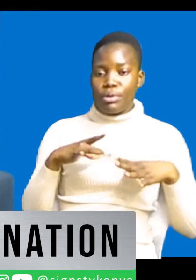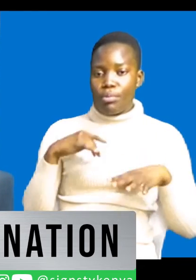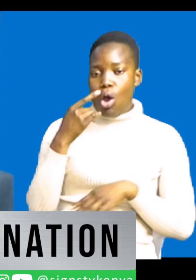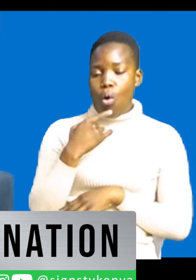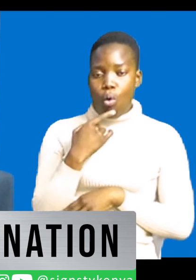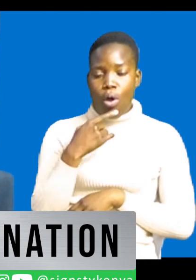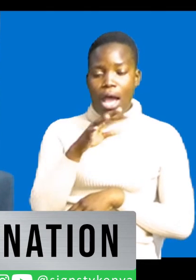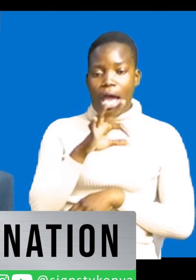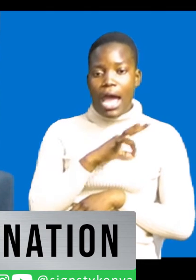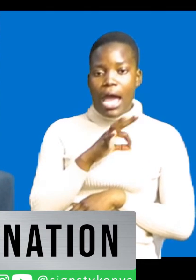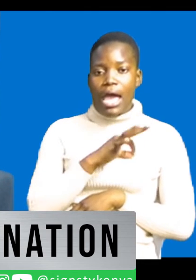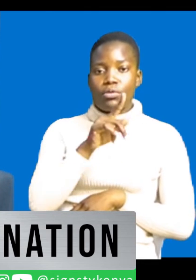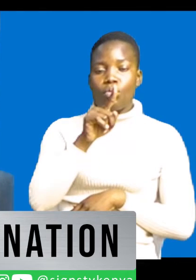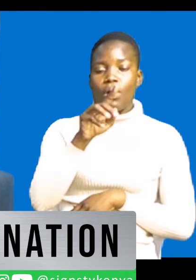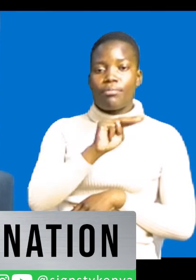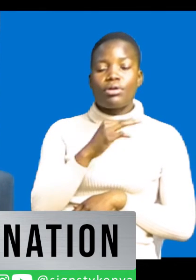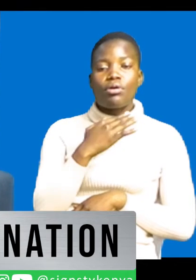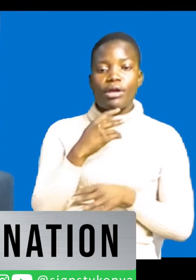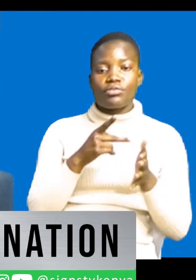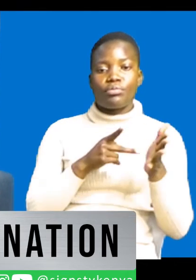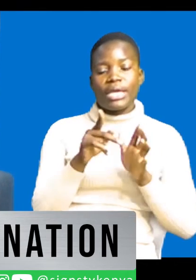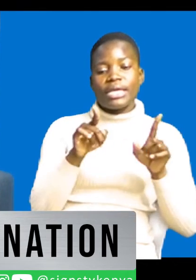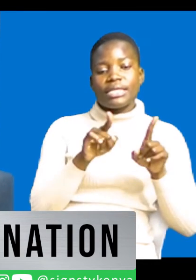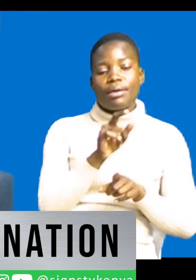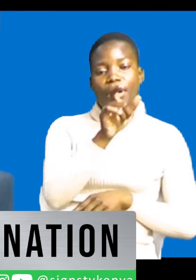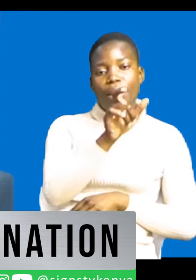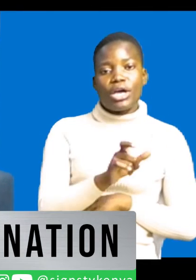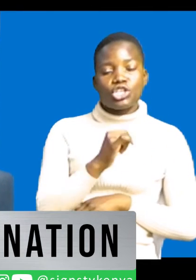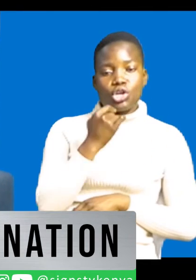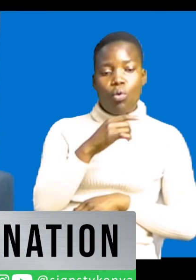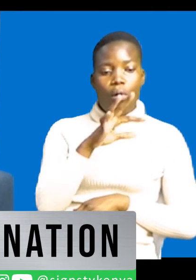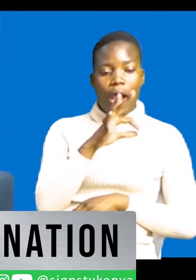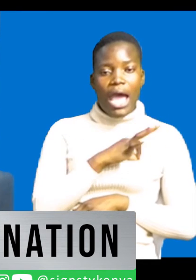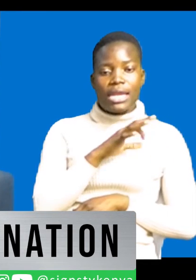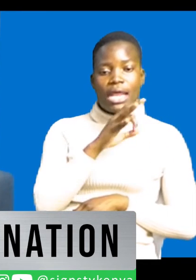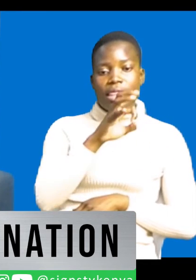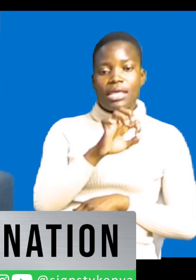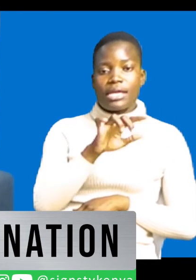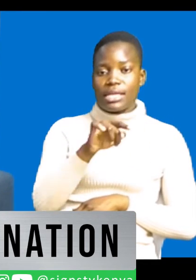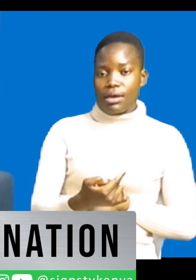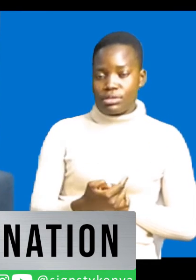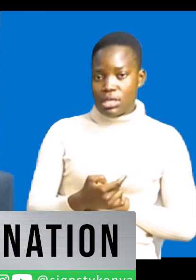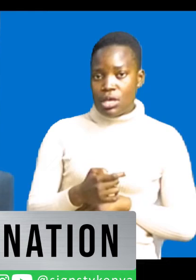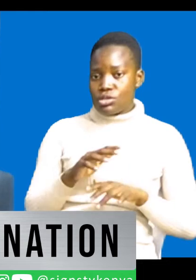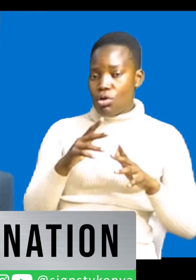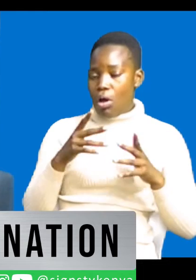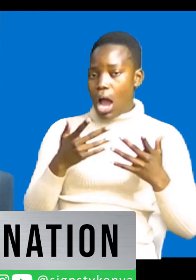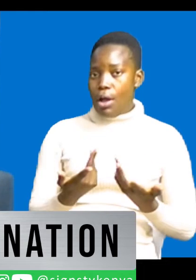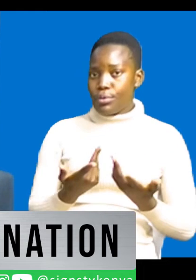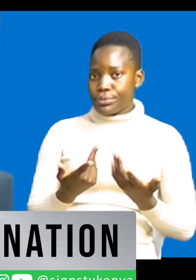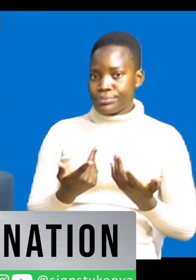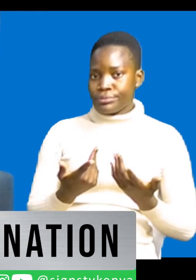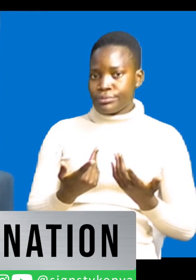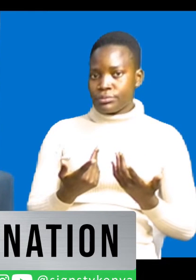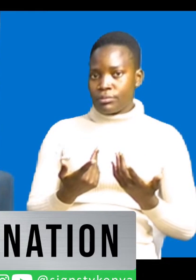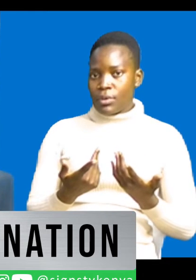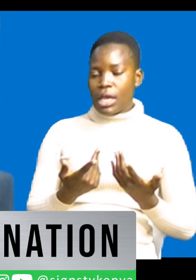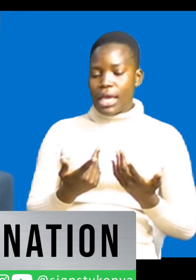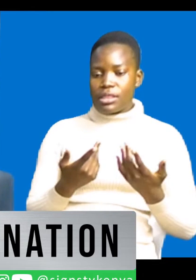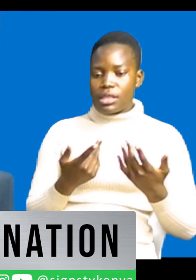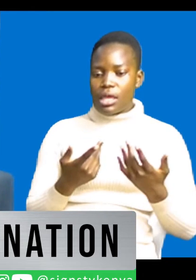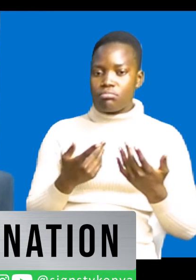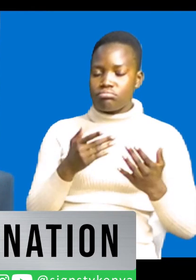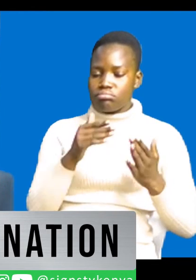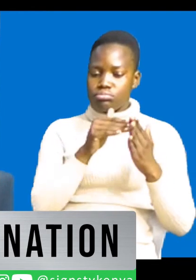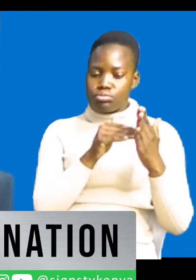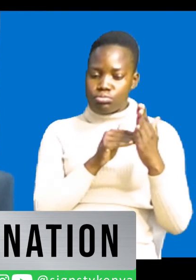millions, pia yeye anaweza taka kulipa kama mtu wa 30k. And this is Kenya. So how is the what is the criteria that the